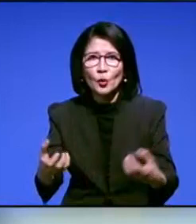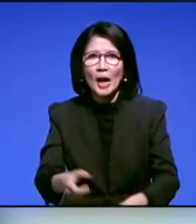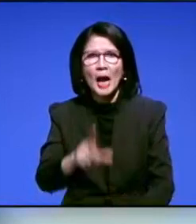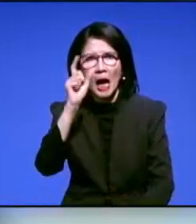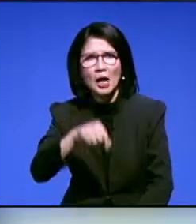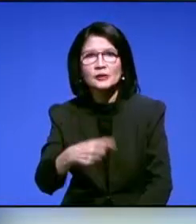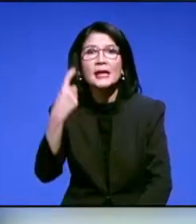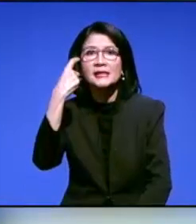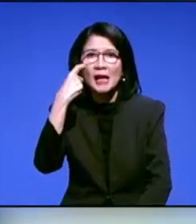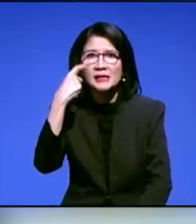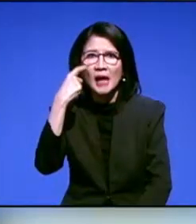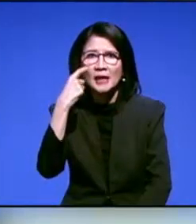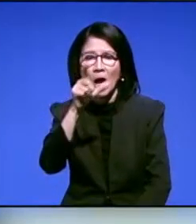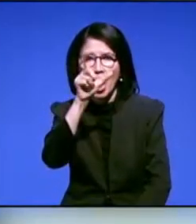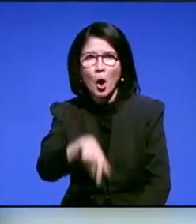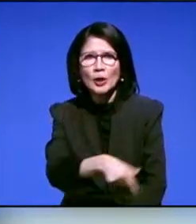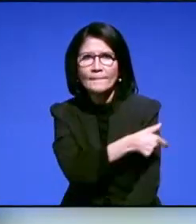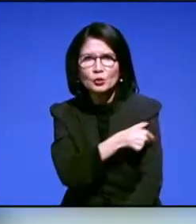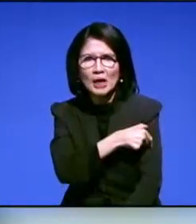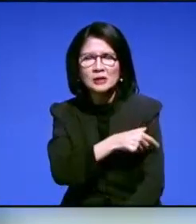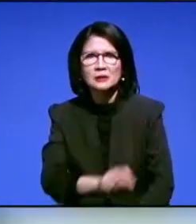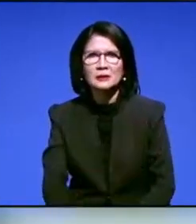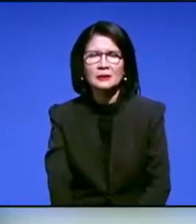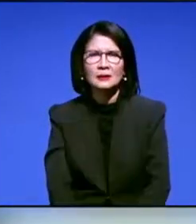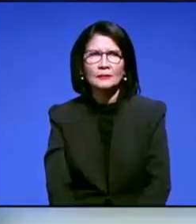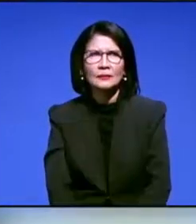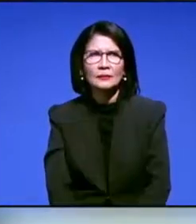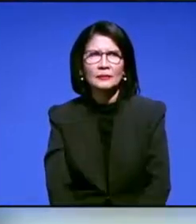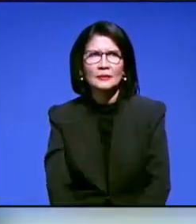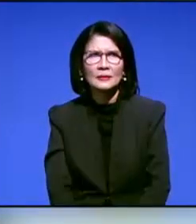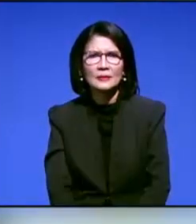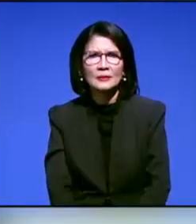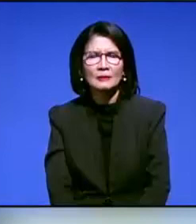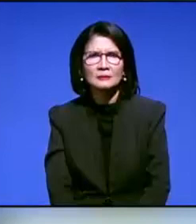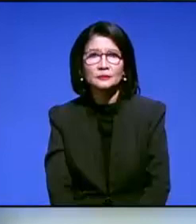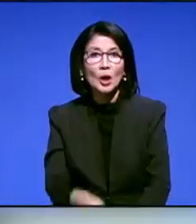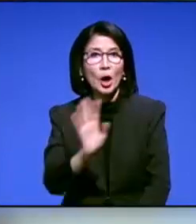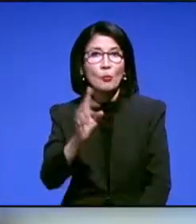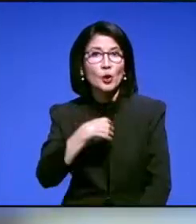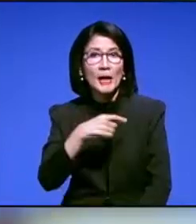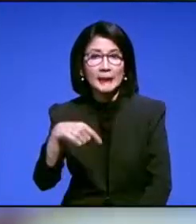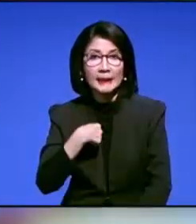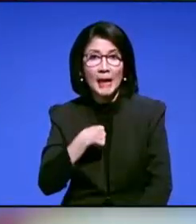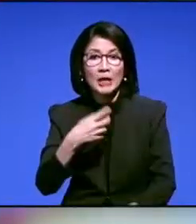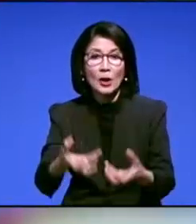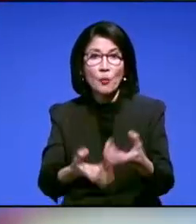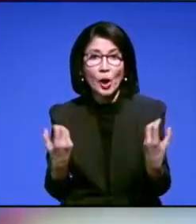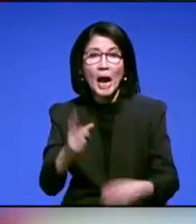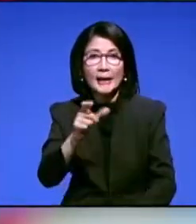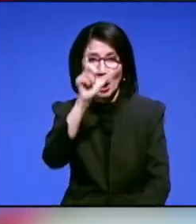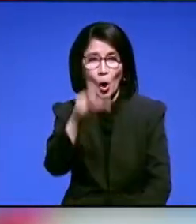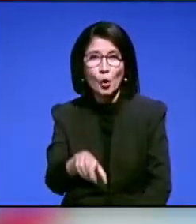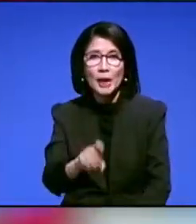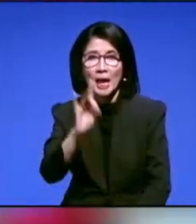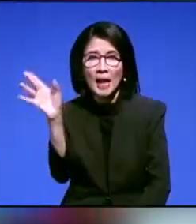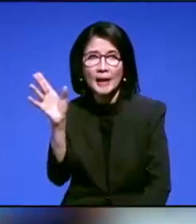oleh pihak ekspedisi, dan kita yang bagian pengurusan. Jadi bukan kita tidak serta-merta yang mengecek, harus ada dari pihak